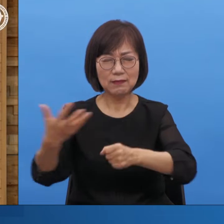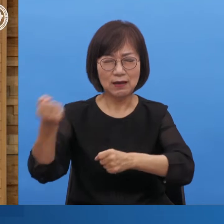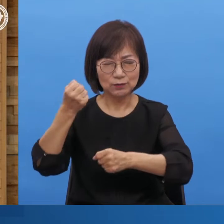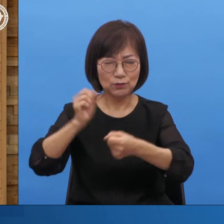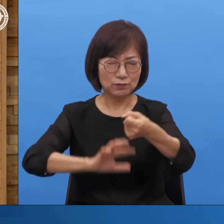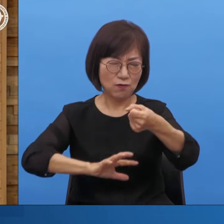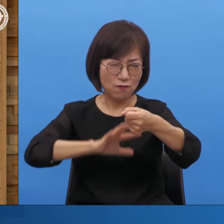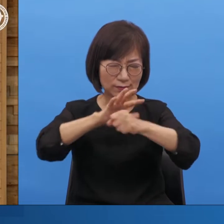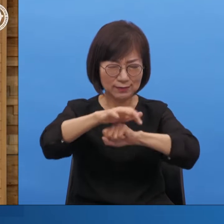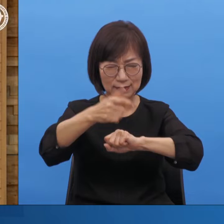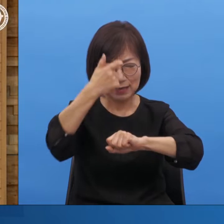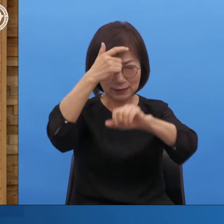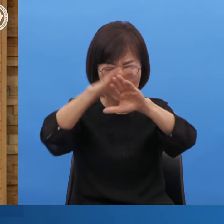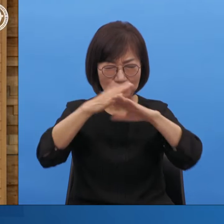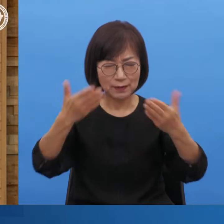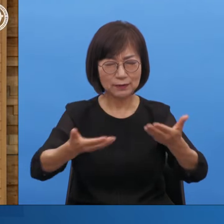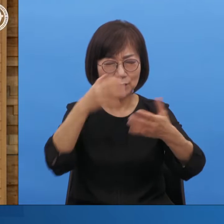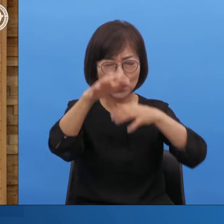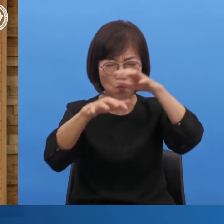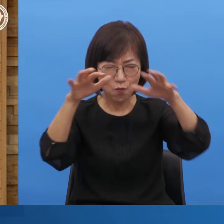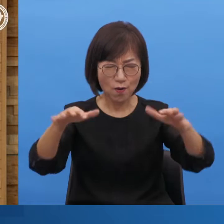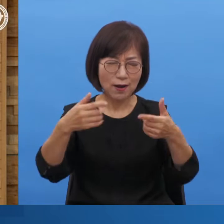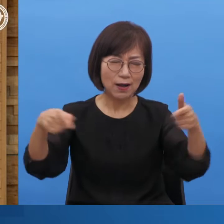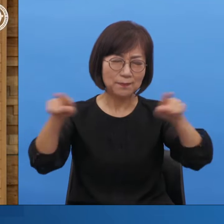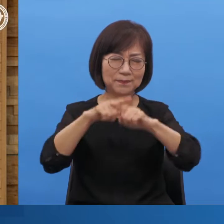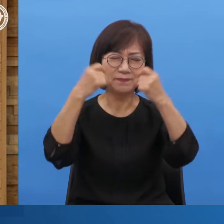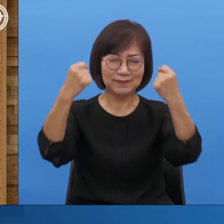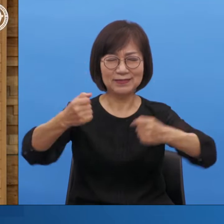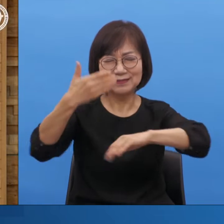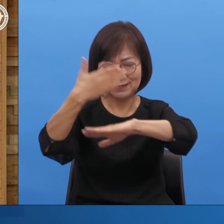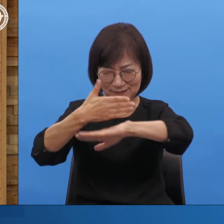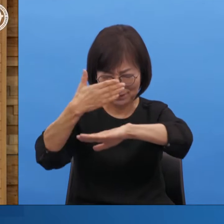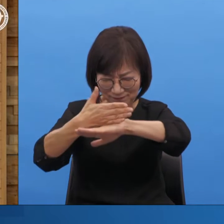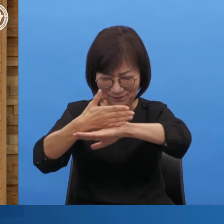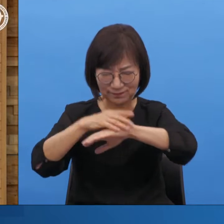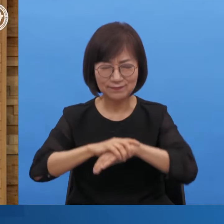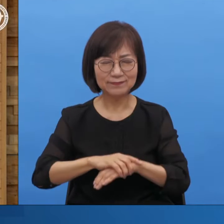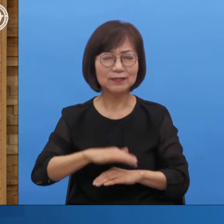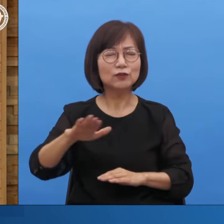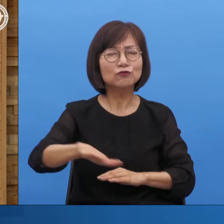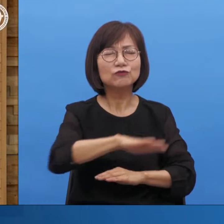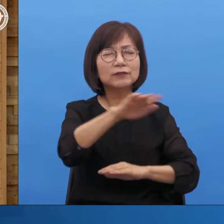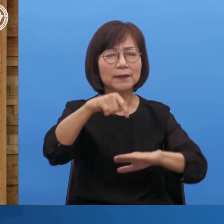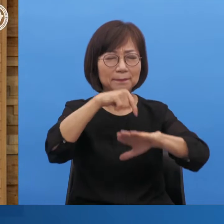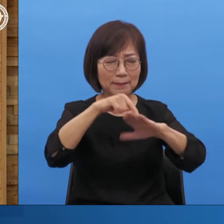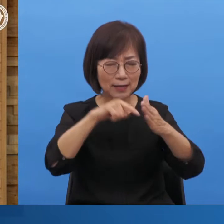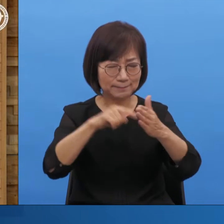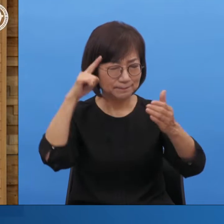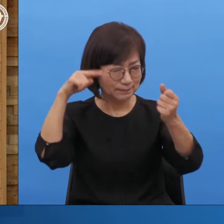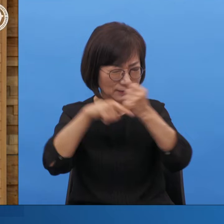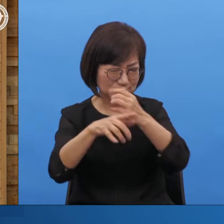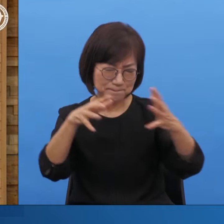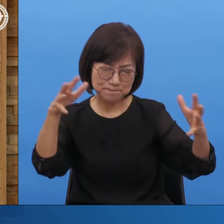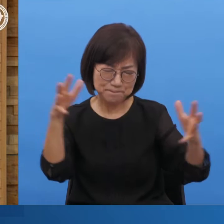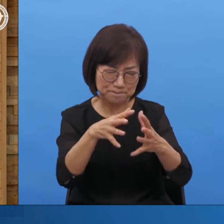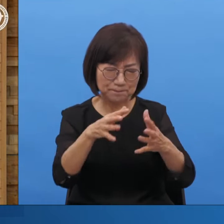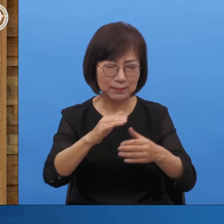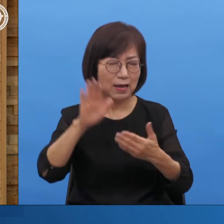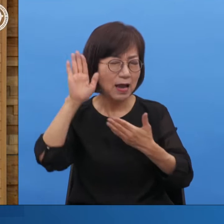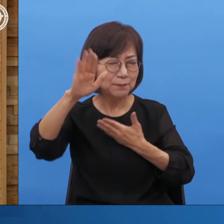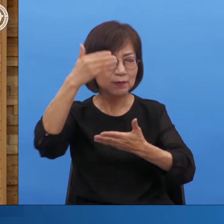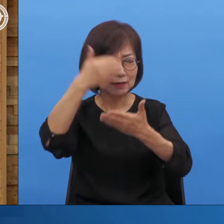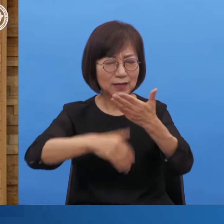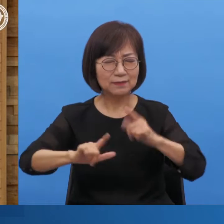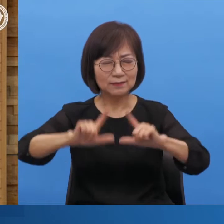함께 하심을 감사드리며 저희의 마음과 뜻을 다하여 남은 생애 24시간 오직